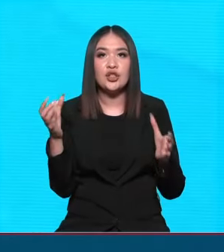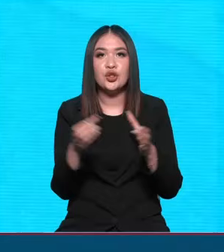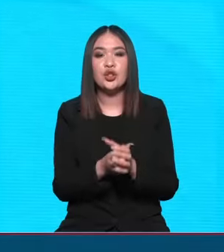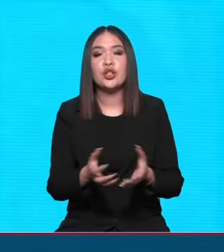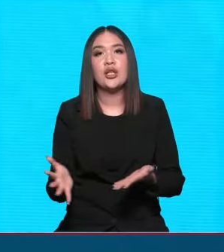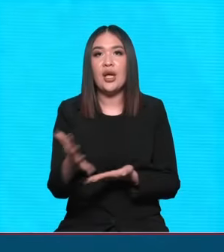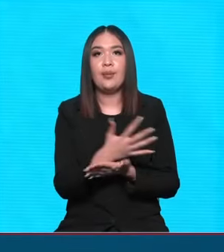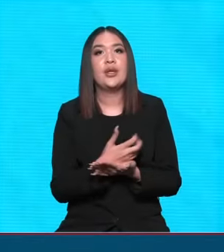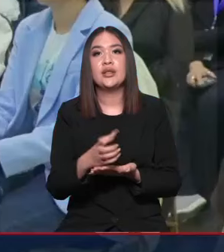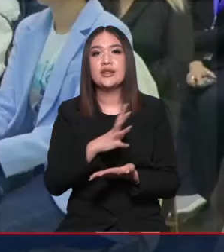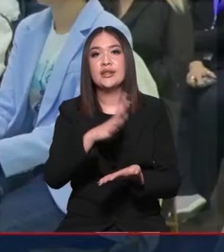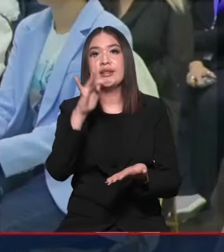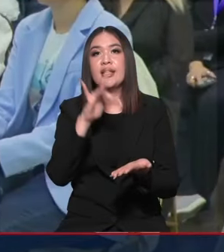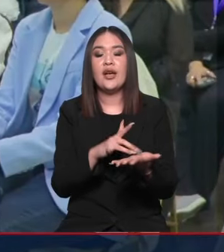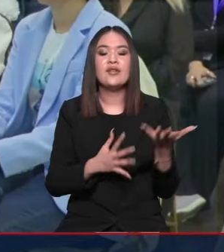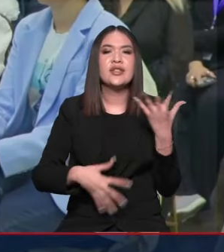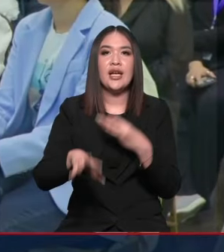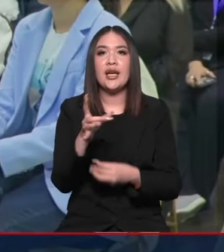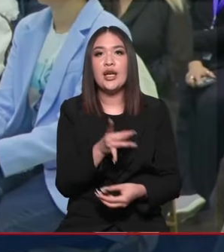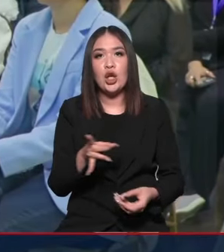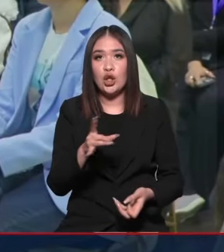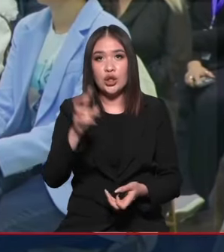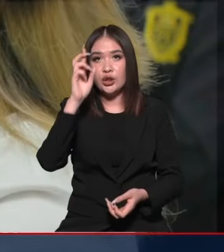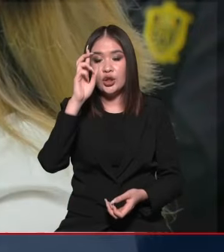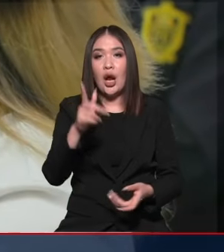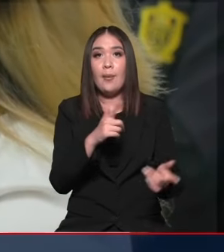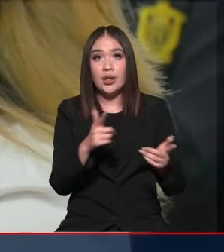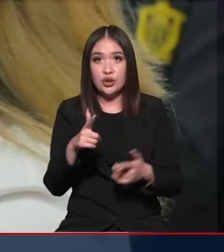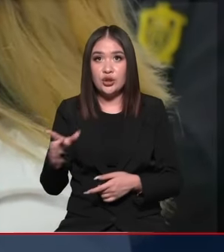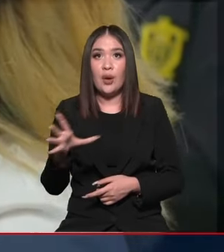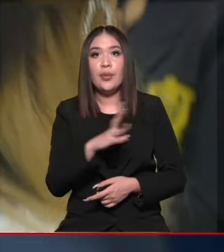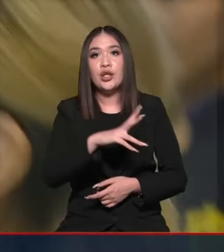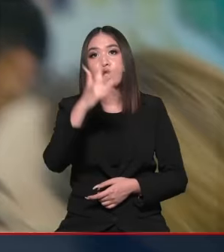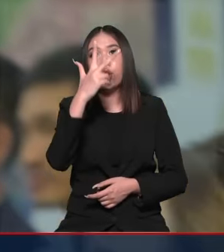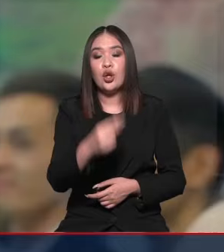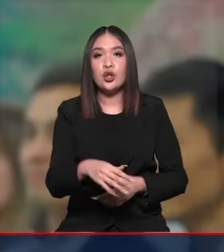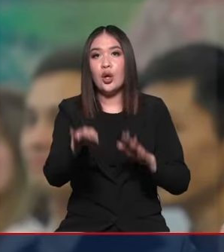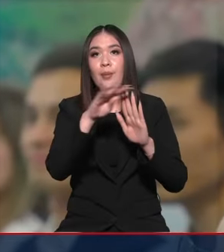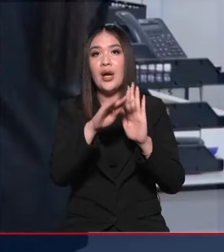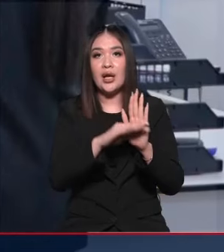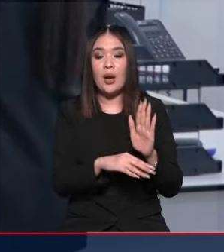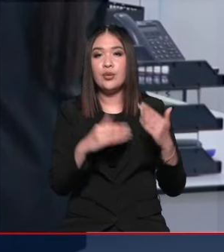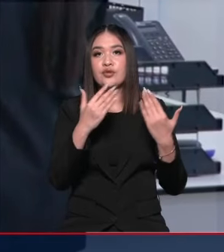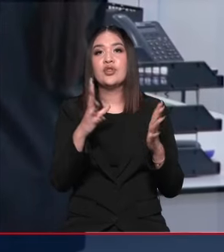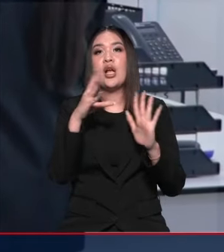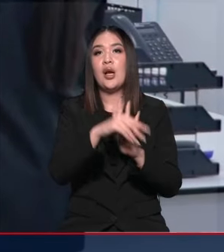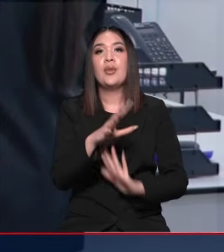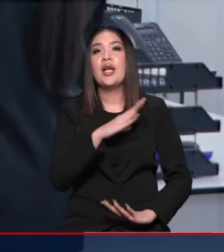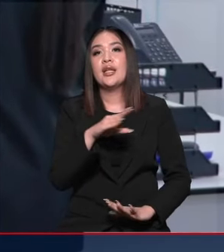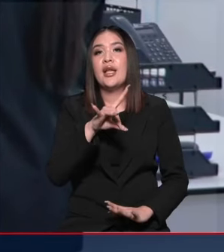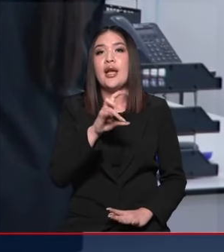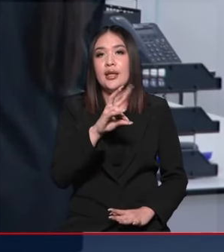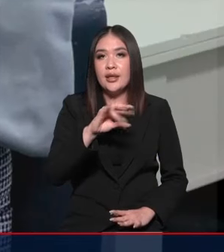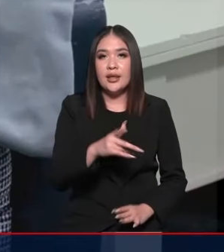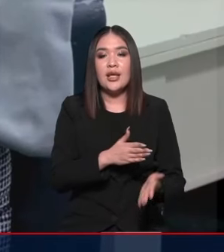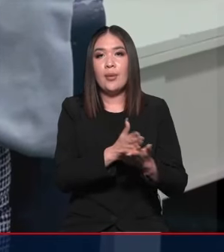сотрудники ресурсных центров со всех регионов страны. Для них подготовили насыщенную трехдневную программу. Она включала в себя тренинги, направленные